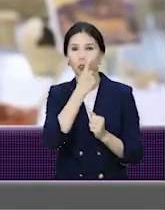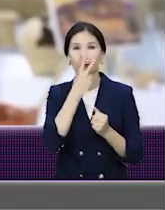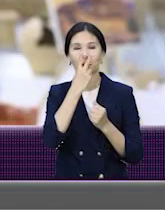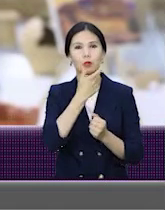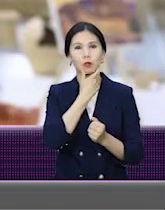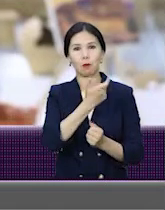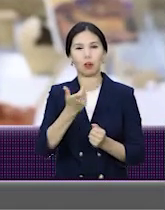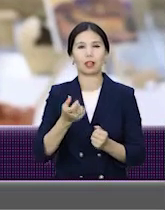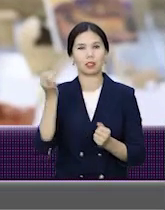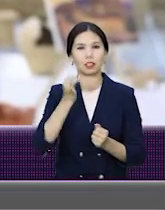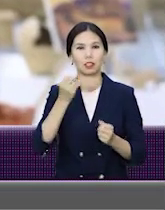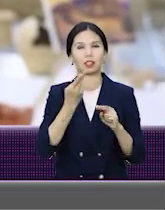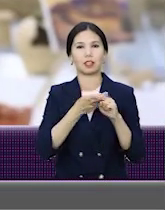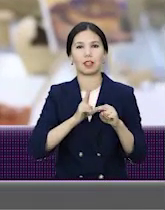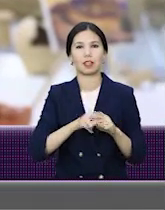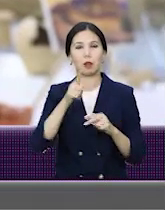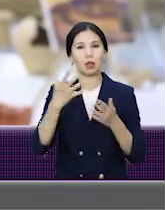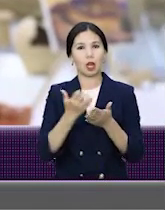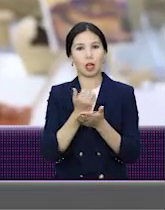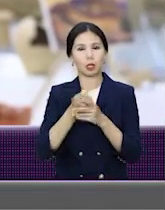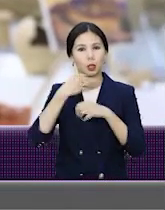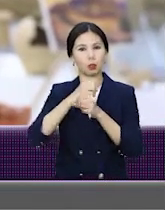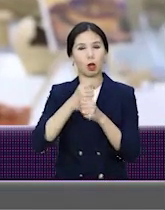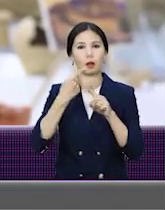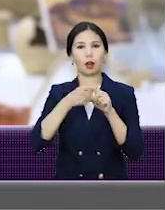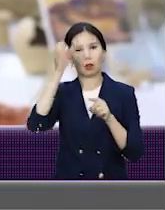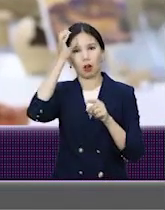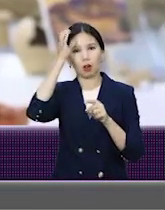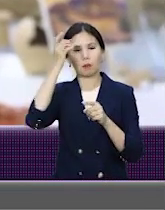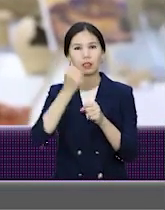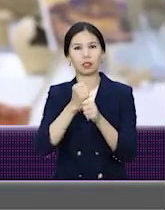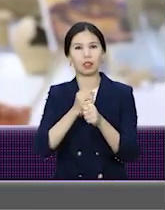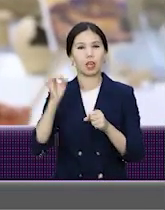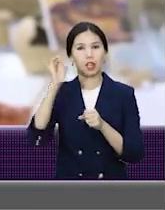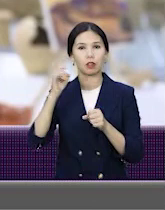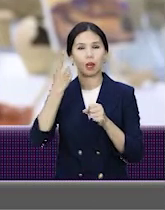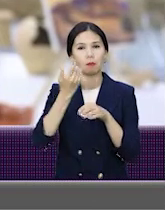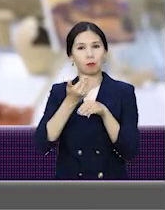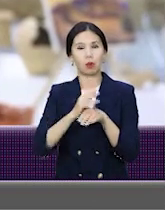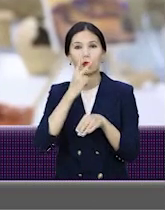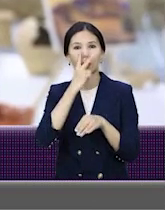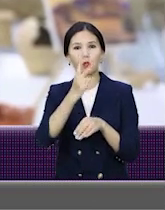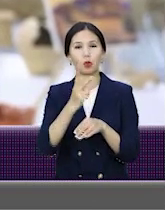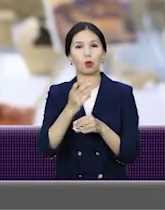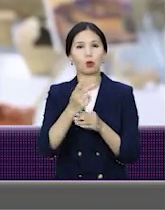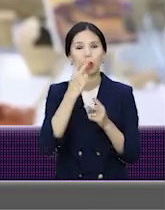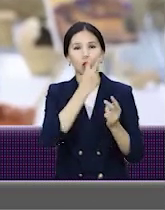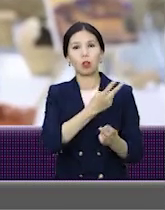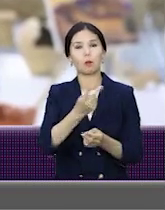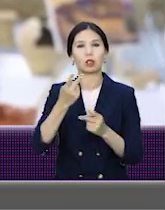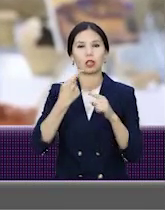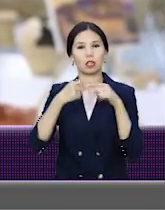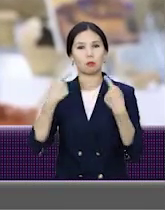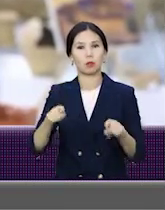ko'rish, tomosha qilish zavqli. Bu yerdagi topilmalar, olimlarning ilmiy izlanishlari, tarixning bir bo'lagini ko'rish, tomosha qilish